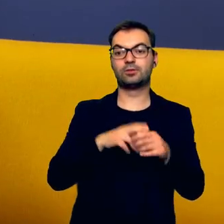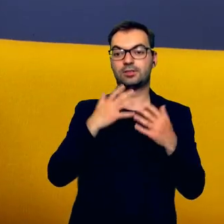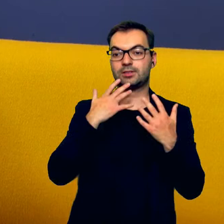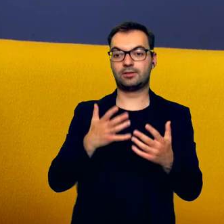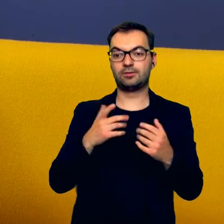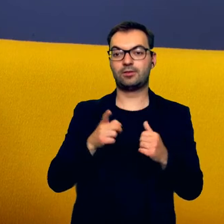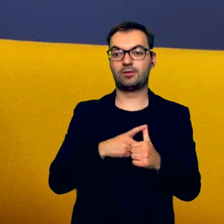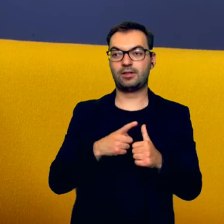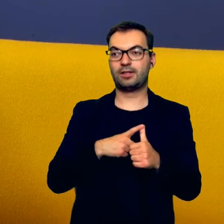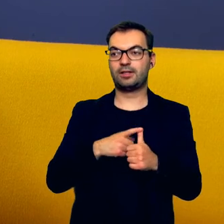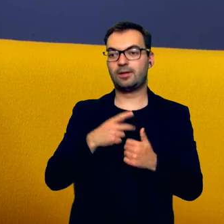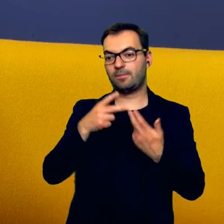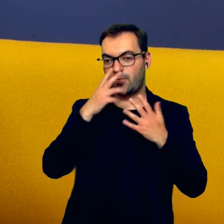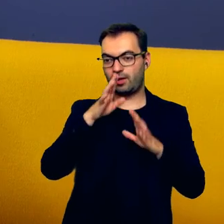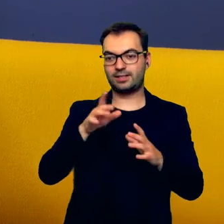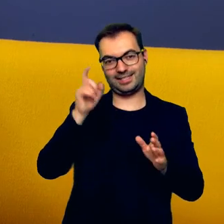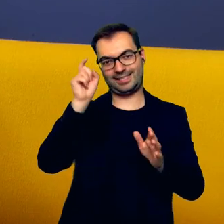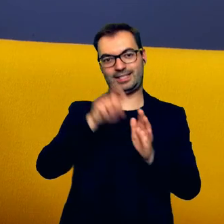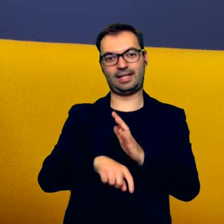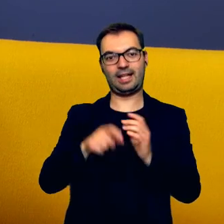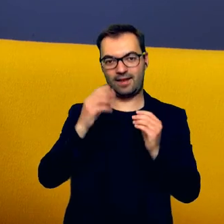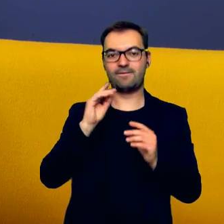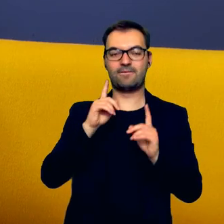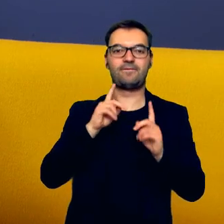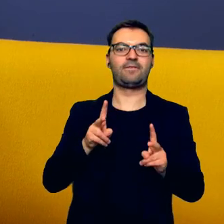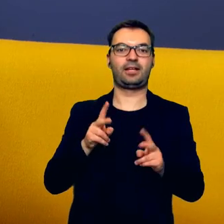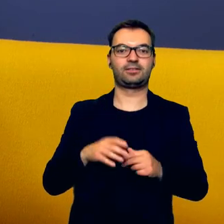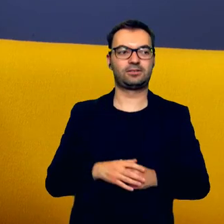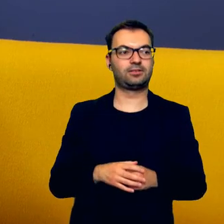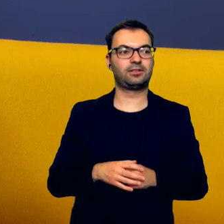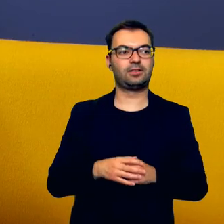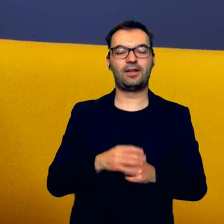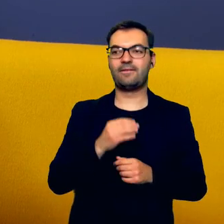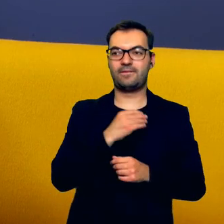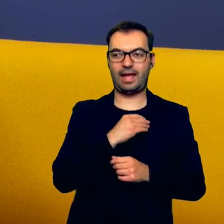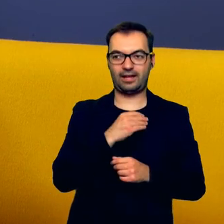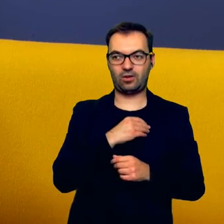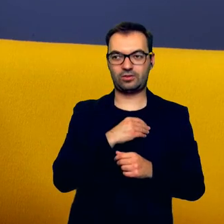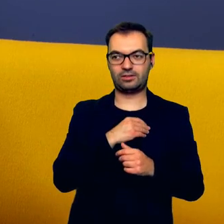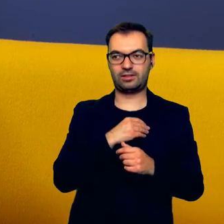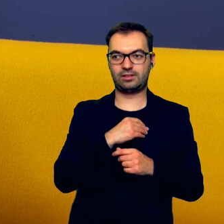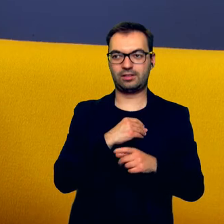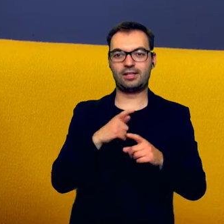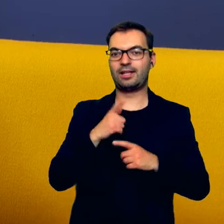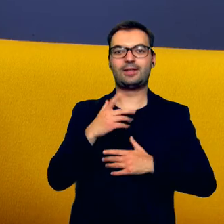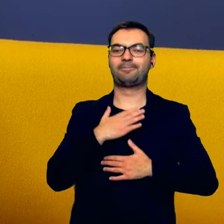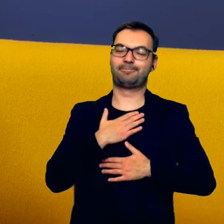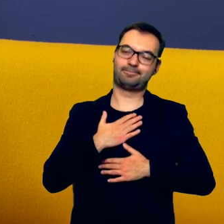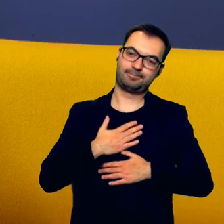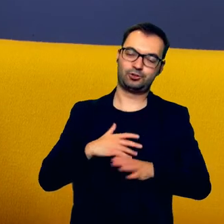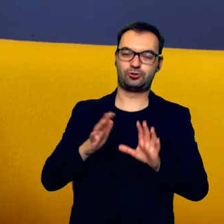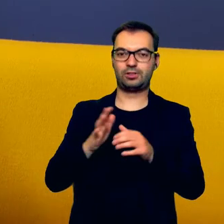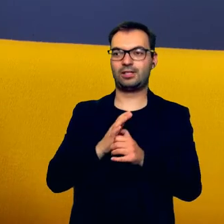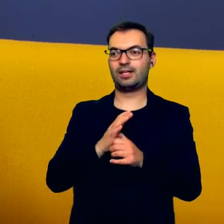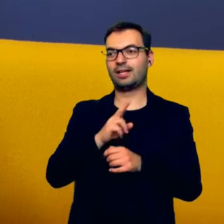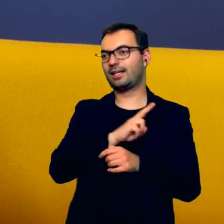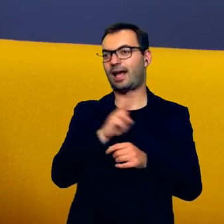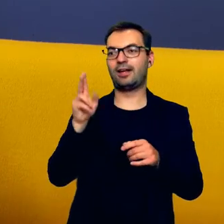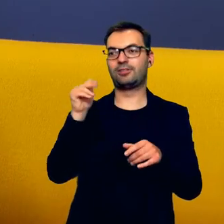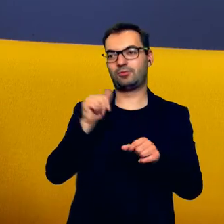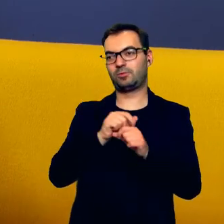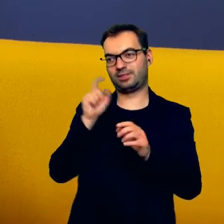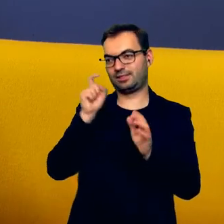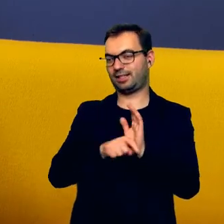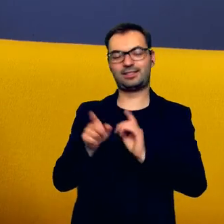chciałby wiarygodnie przedstawić zdrajcę. Wiarygodnie, nie mówię tu, że z sympatią, to nie jest tak, że każdy z nas może być